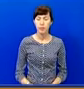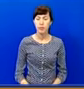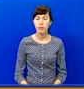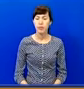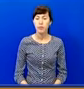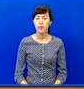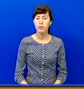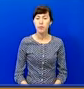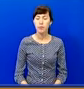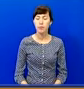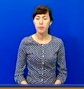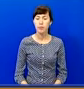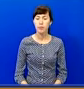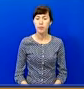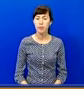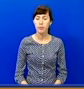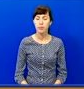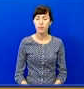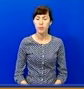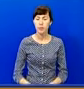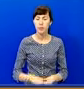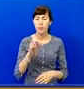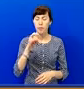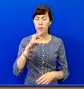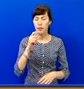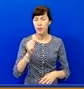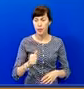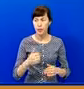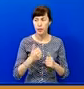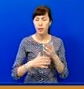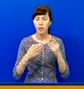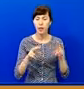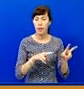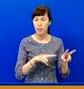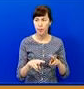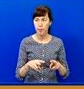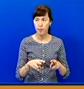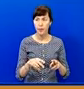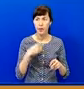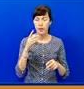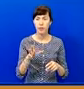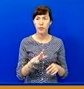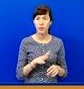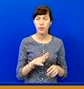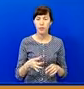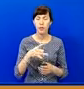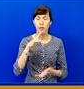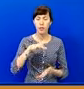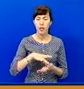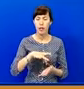Жансейіт Хансейітұлы. Облыстағы жанар жағармайдың бағасы мен қорда күнделікті бақылау жүргізіп баяндап отырмыздар. Аудан қала